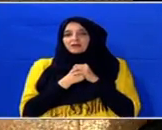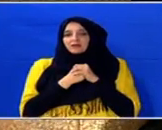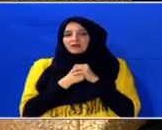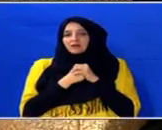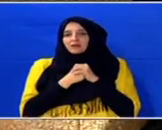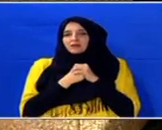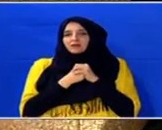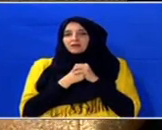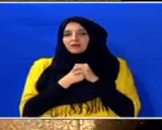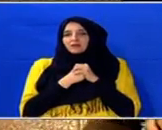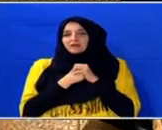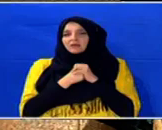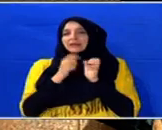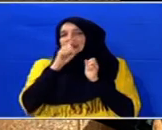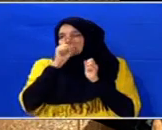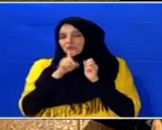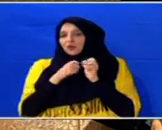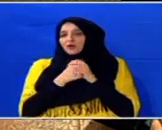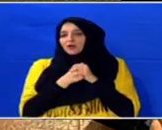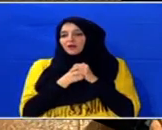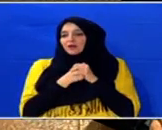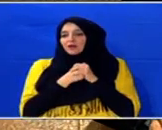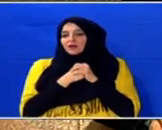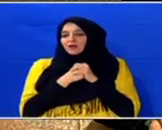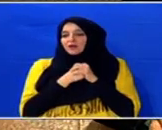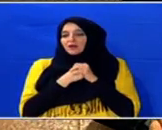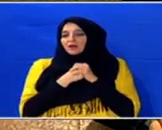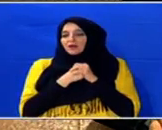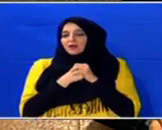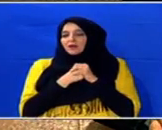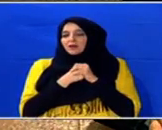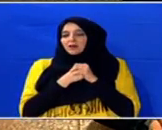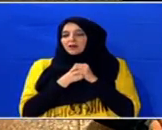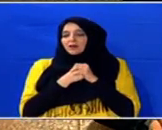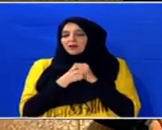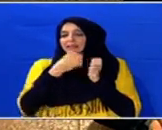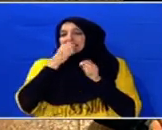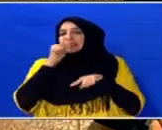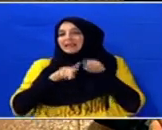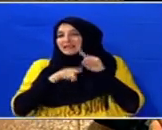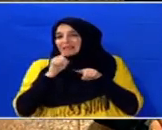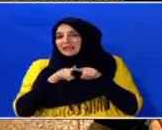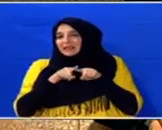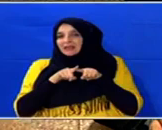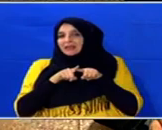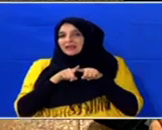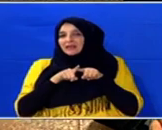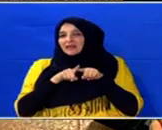الشيخ يجاوبك السؤال هاتي السلف القش هذا يرحم الله يرحمه ولا ما